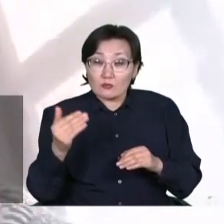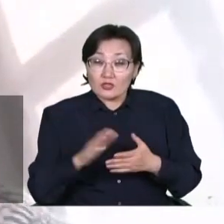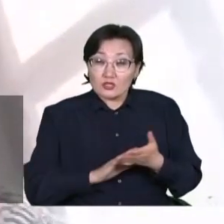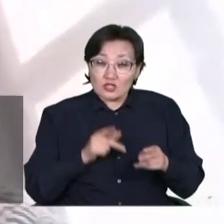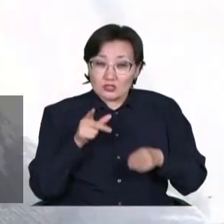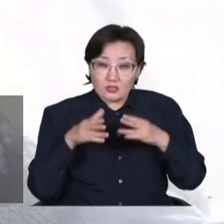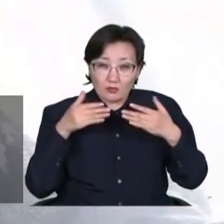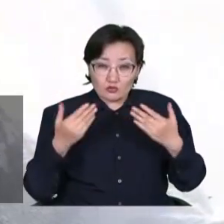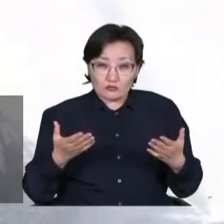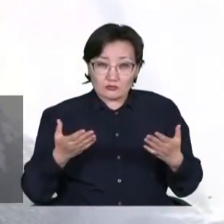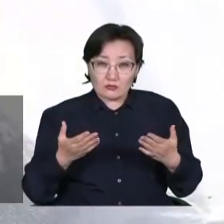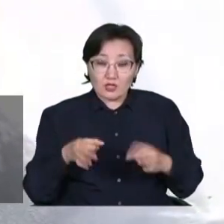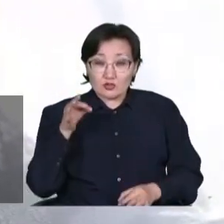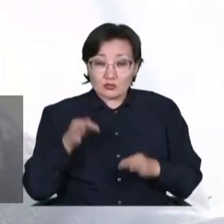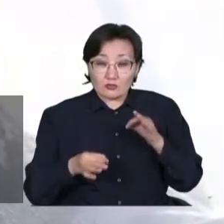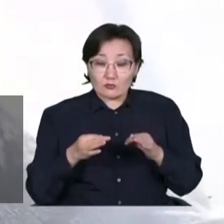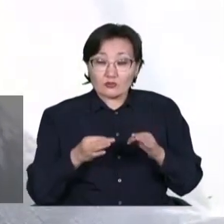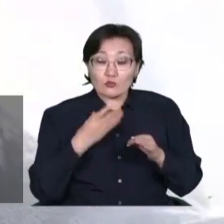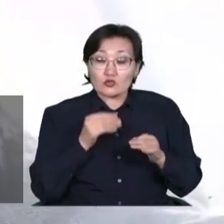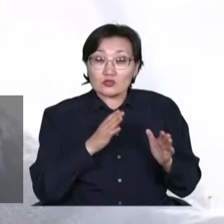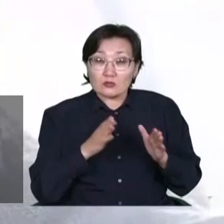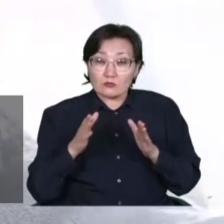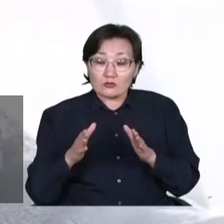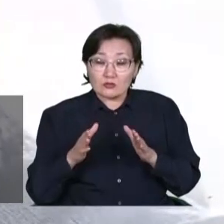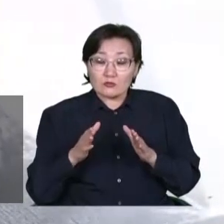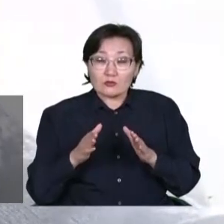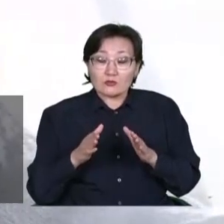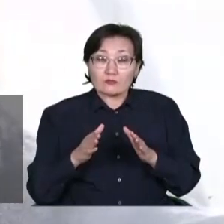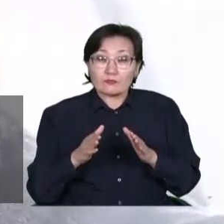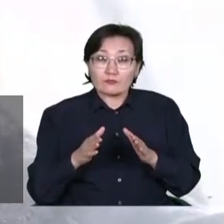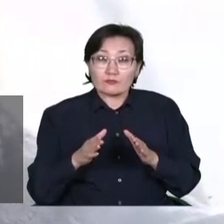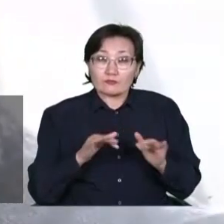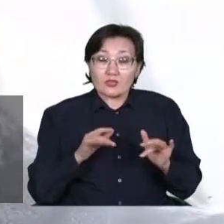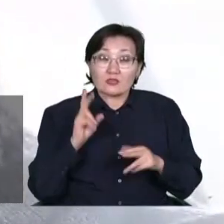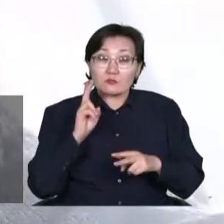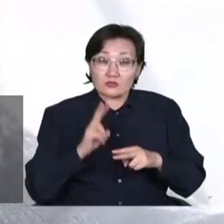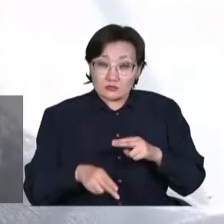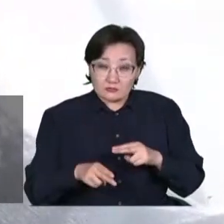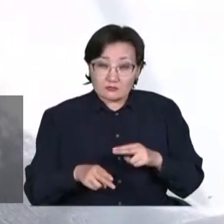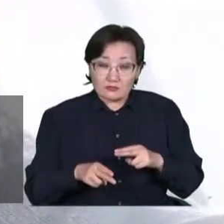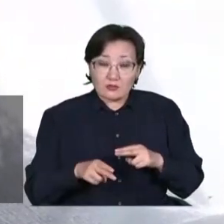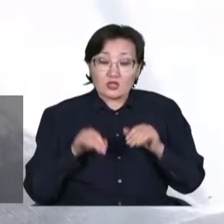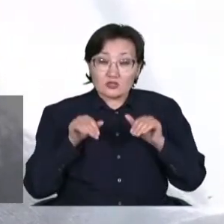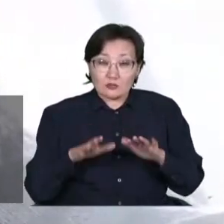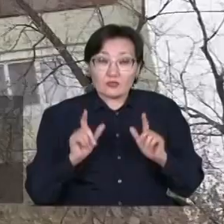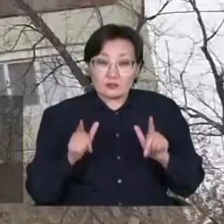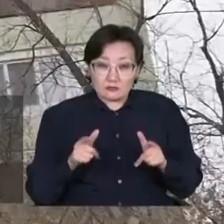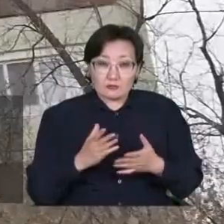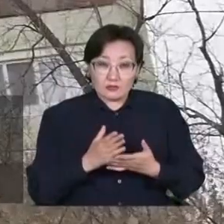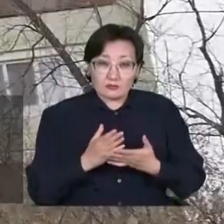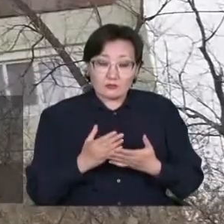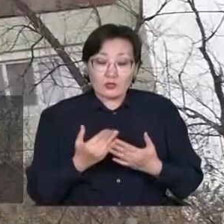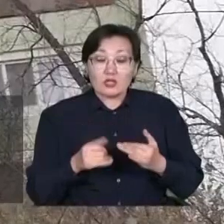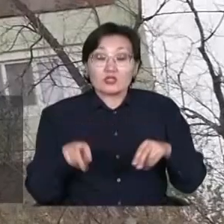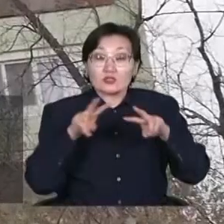шағым жоқ. Сот өз жүйесіне жетіп, өз мәресіне бүгін сол үкіміне келісемін. Айта